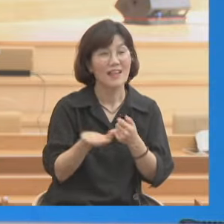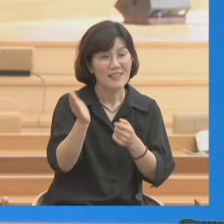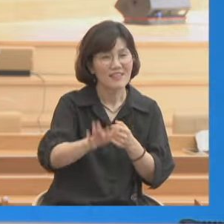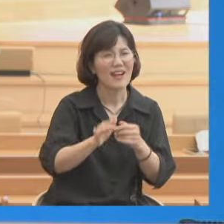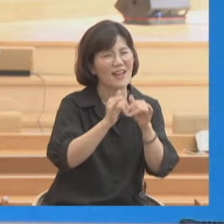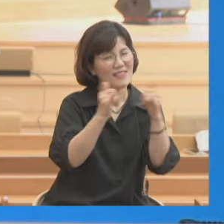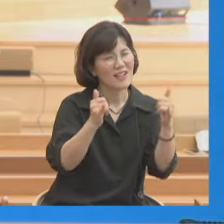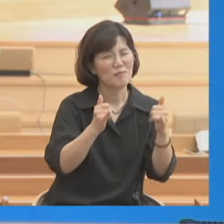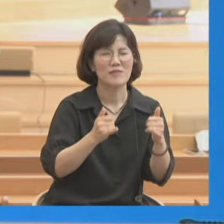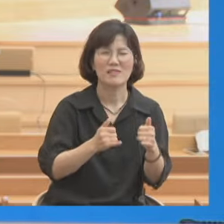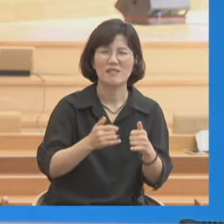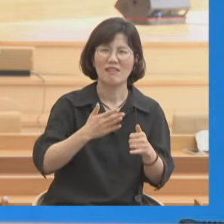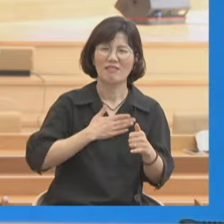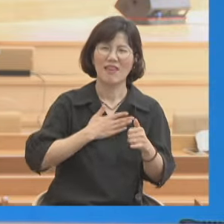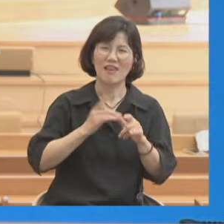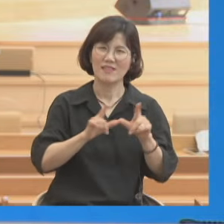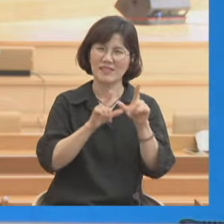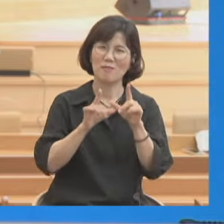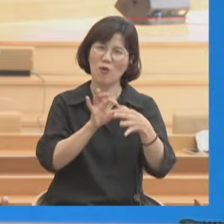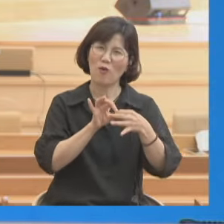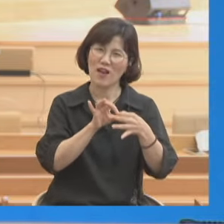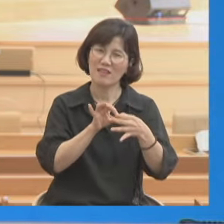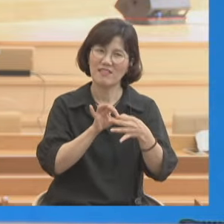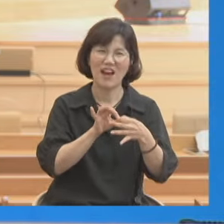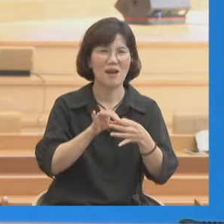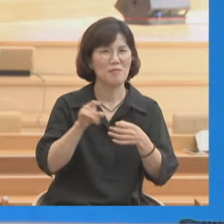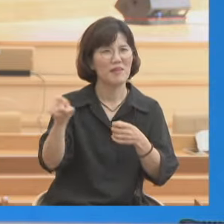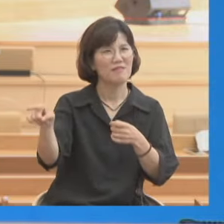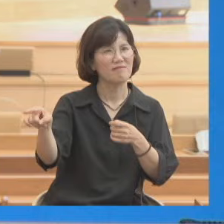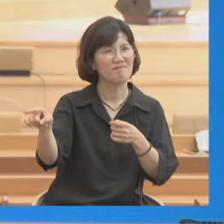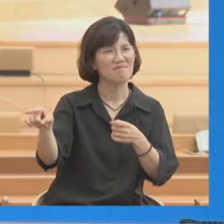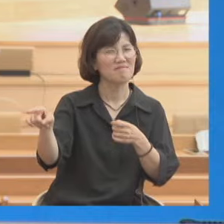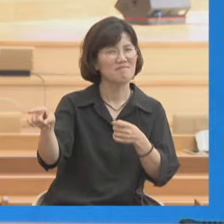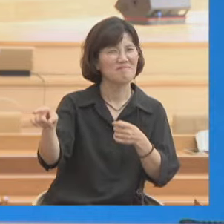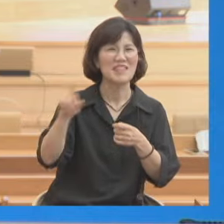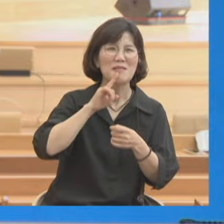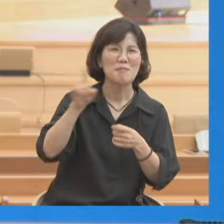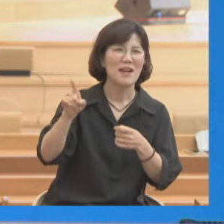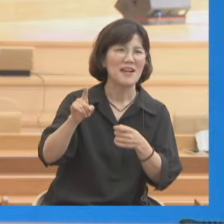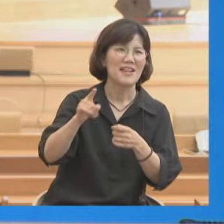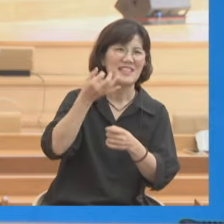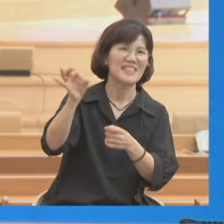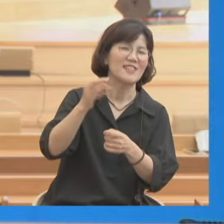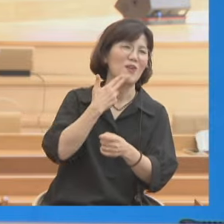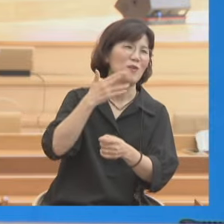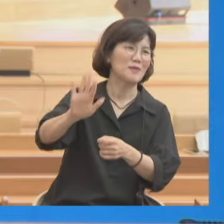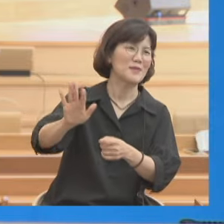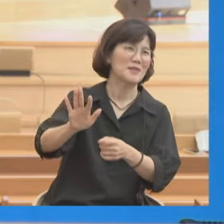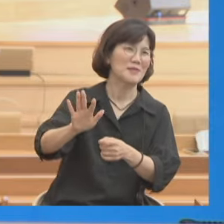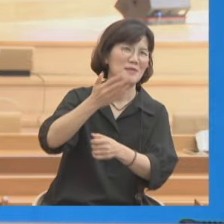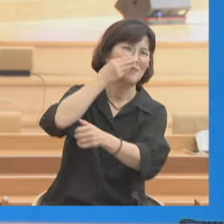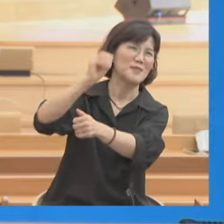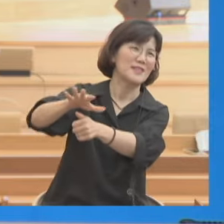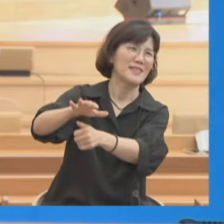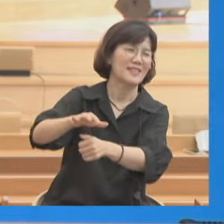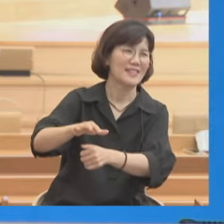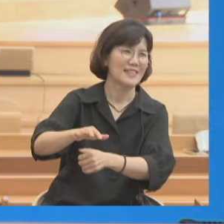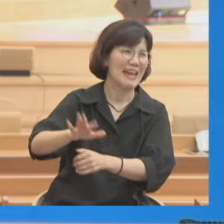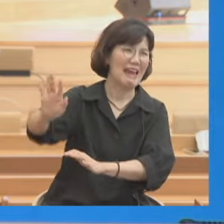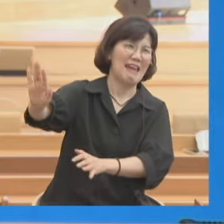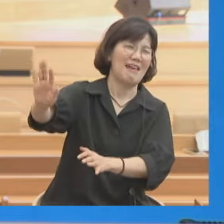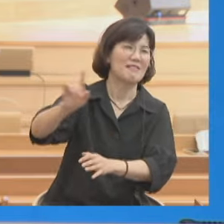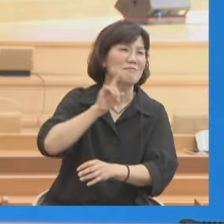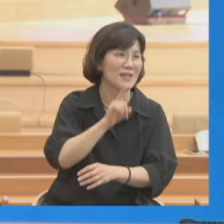사람들은 자신의 삶과 관련해서는 이 자명한 사실을 무시해요. 항상 부인해요.